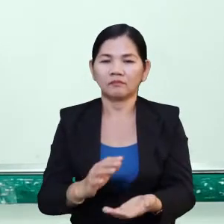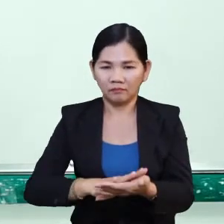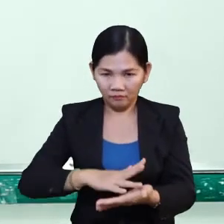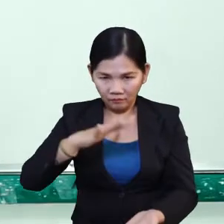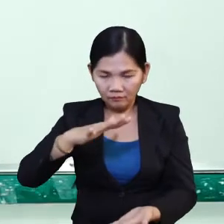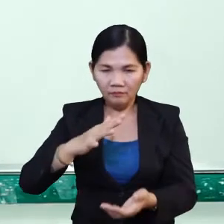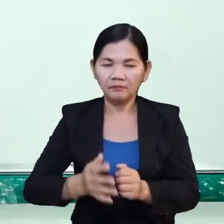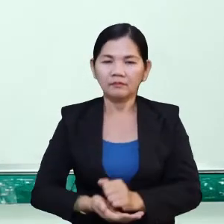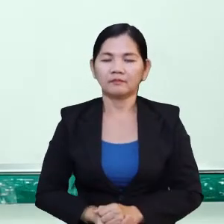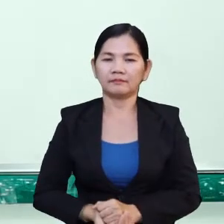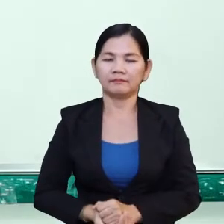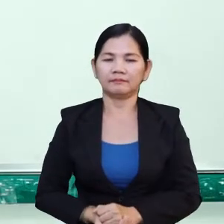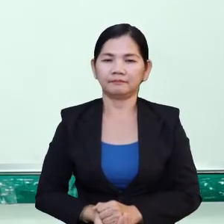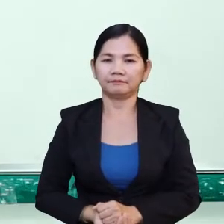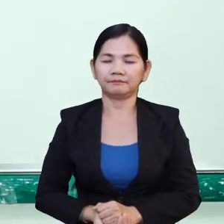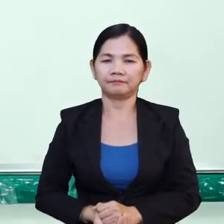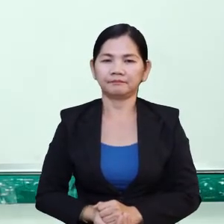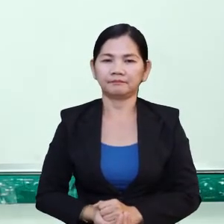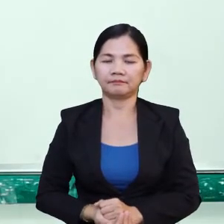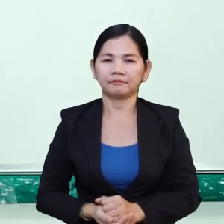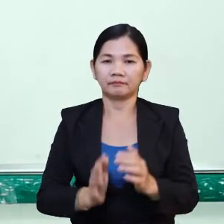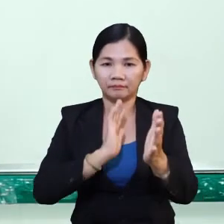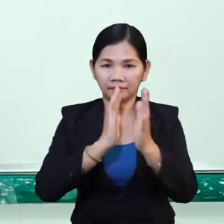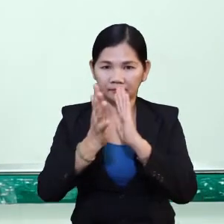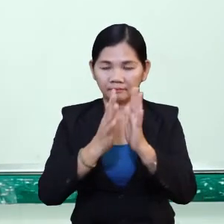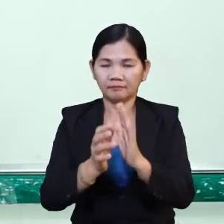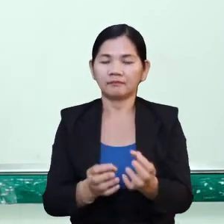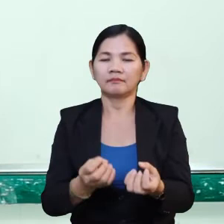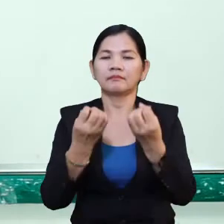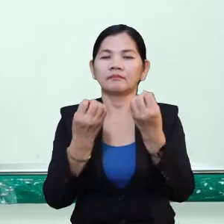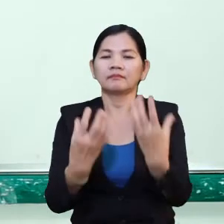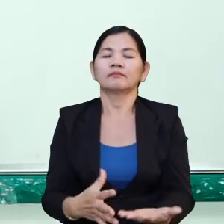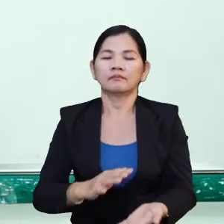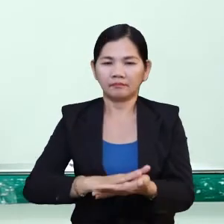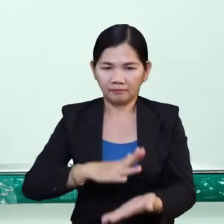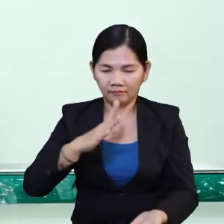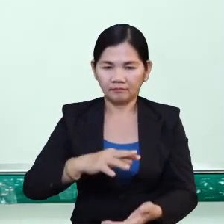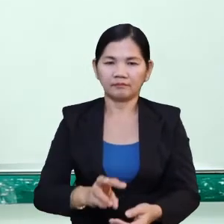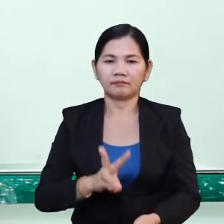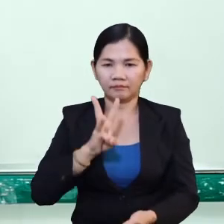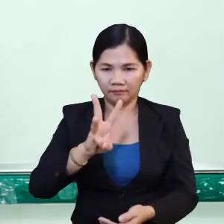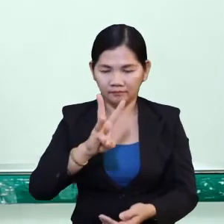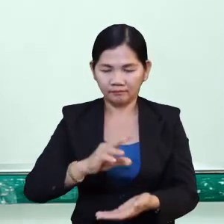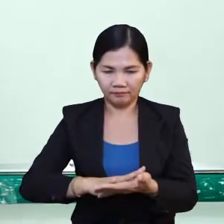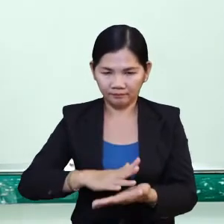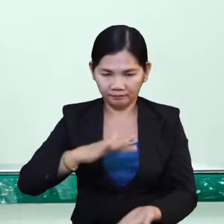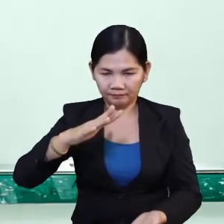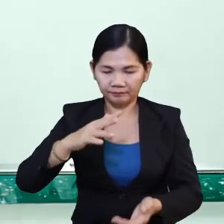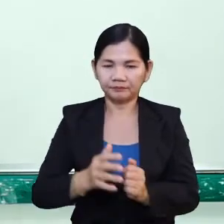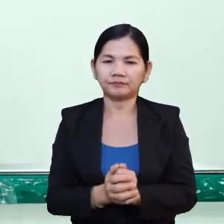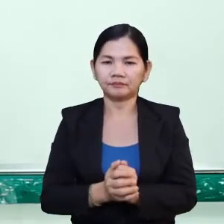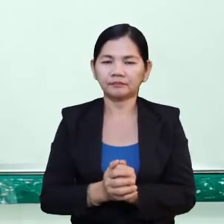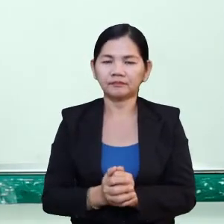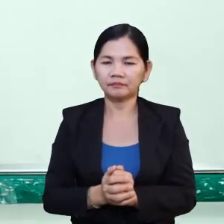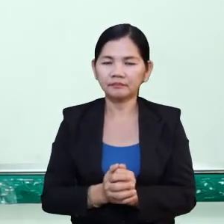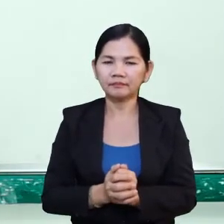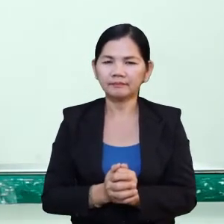ណ៌មានប៉ុន្មានពណ៌មិញកូនចាគឺ3 3ពណ៌មានព